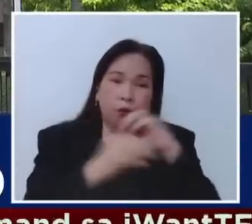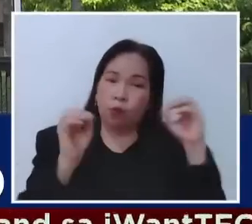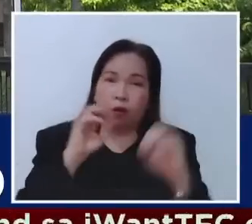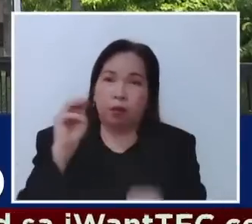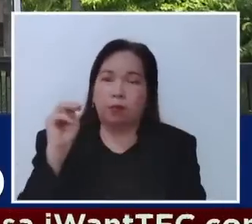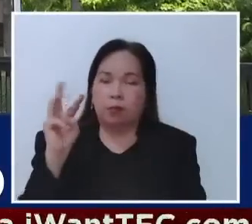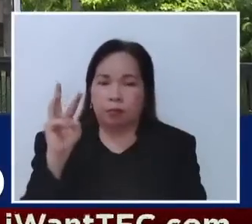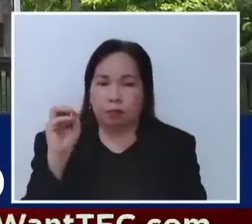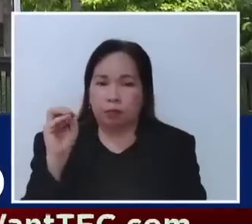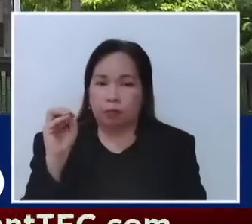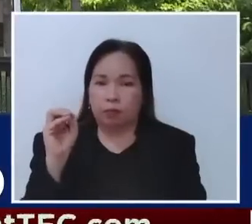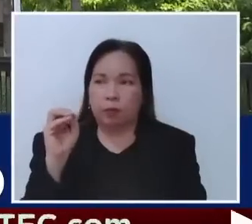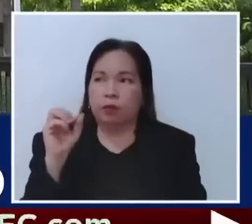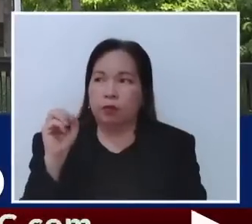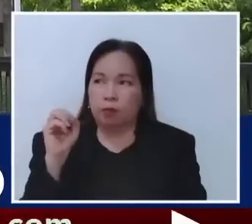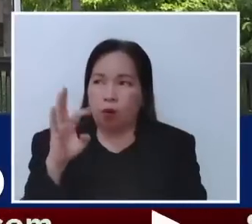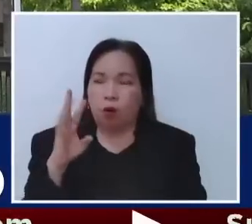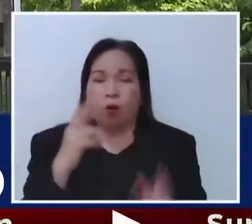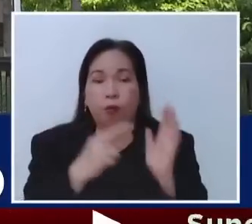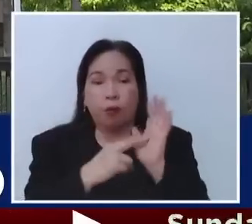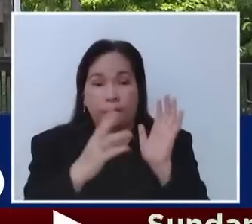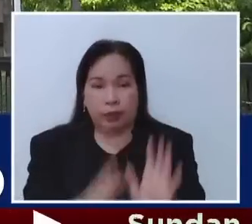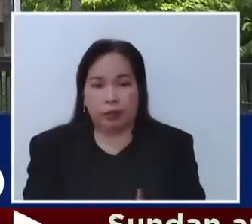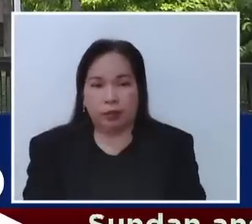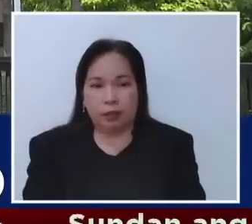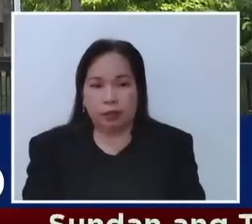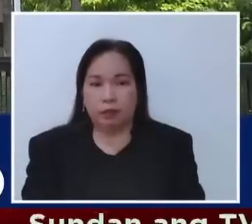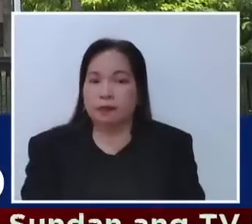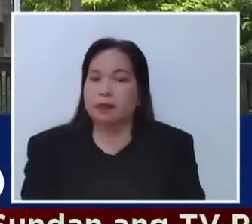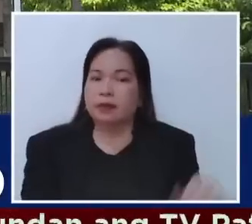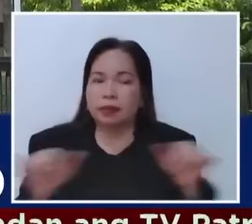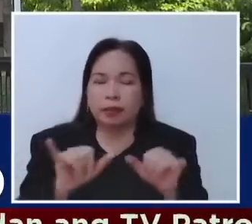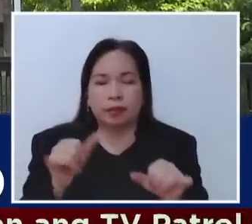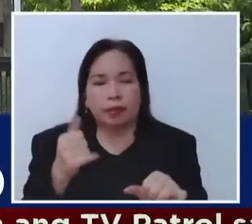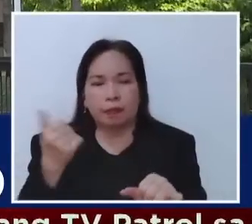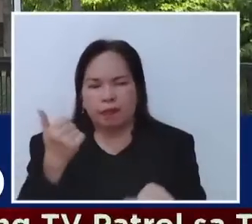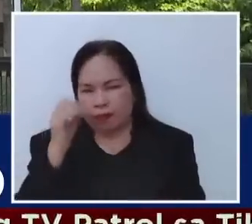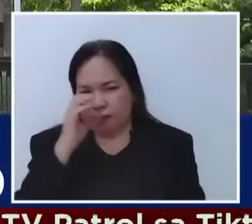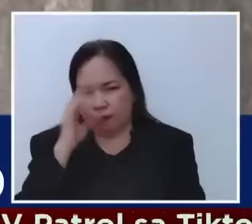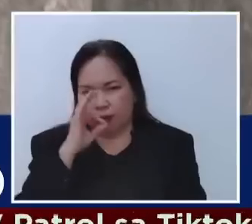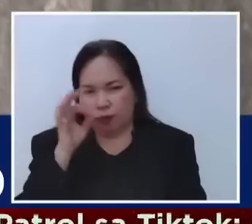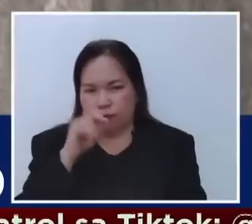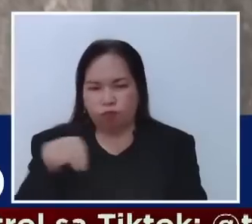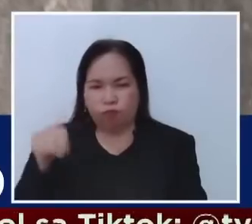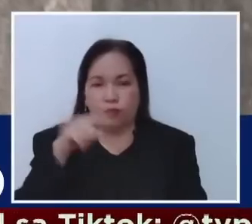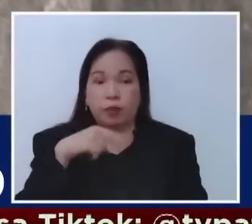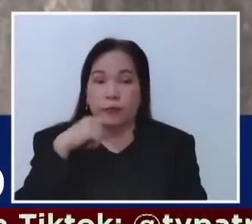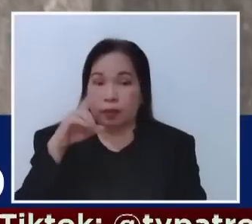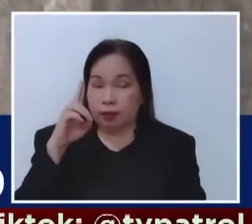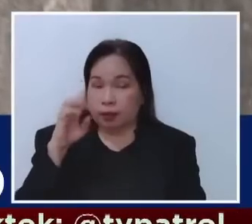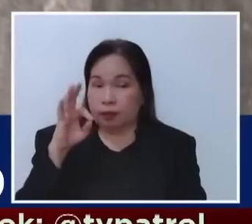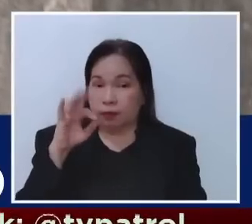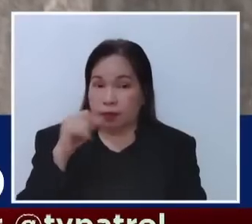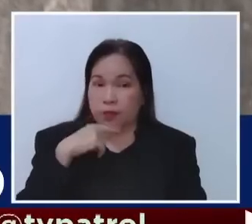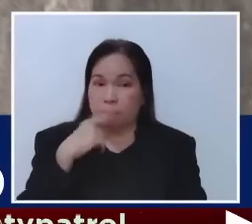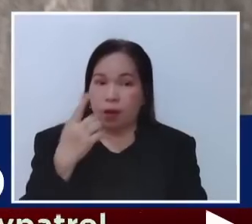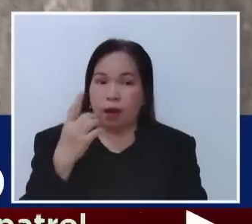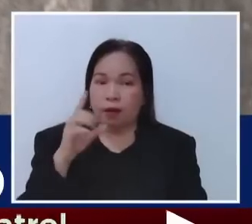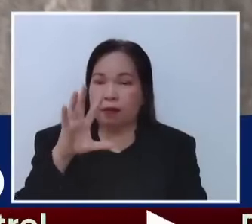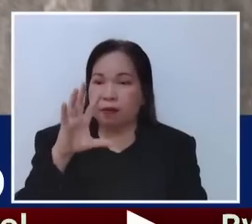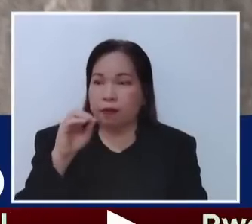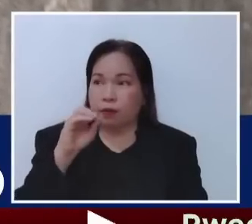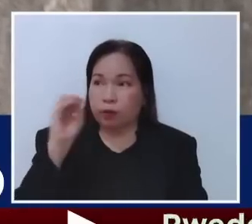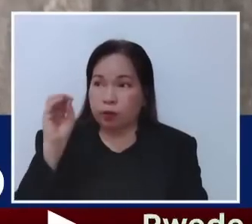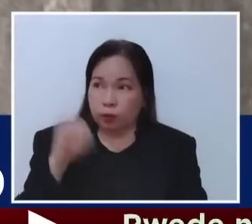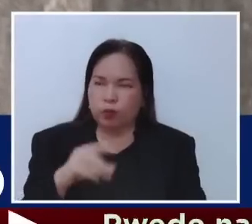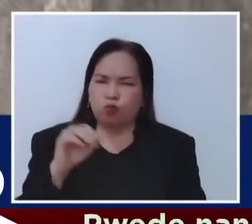o kinatawan ang DMW, pati na sa ibang Pilipino. Ayon sa DFA, kalahati na ng kanilang pondo ang